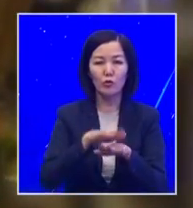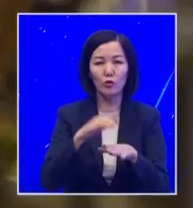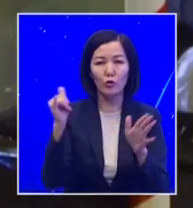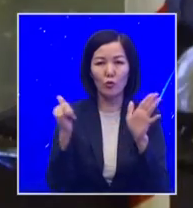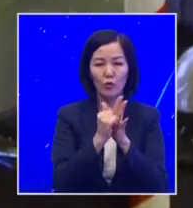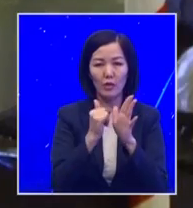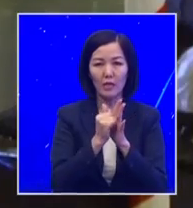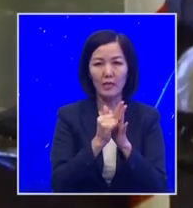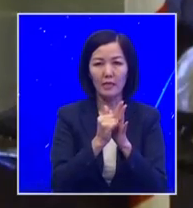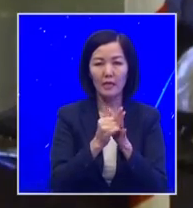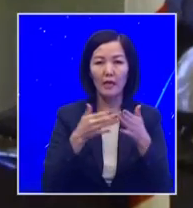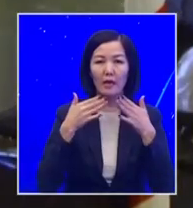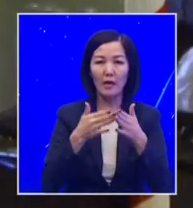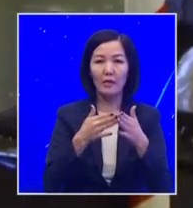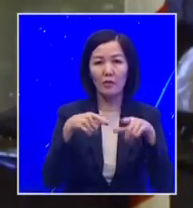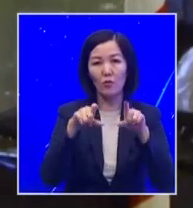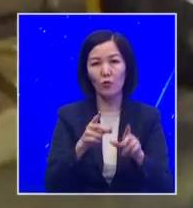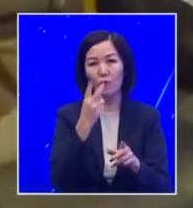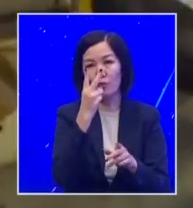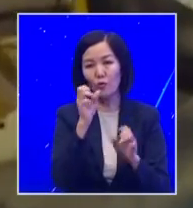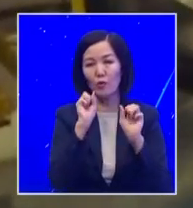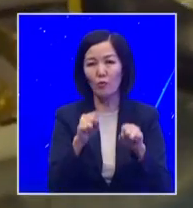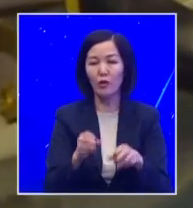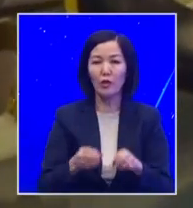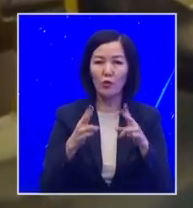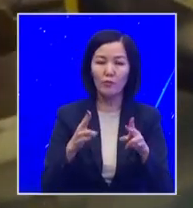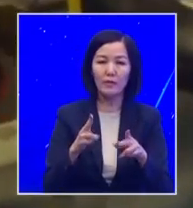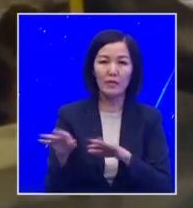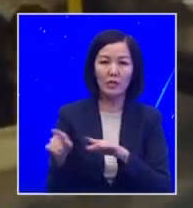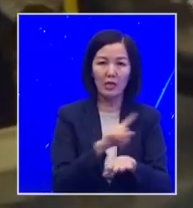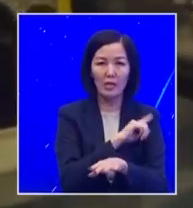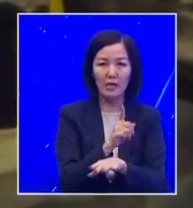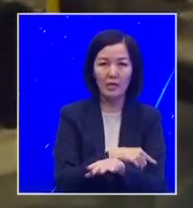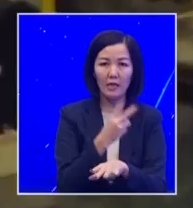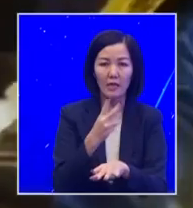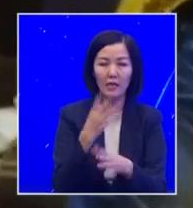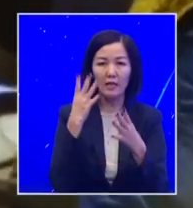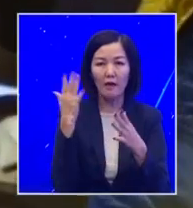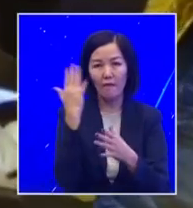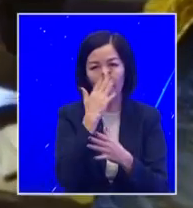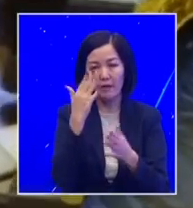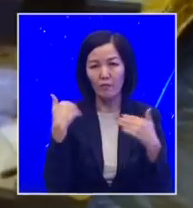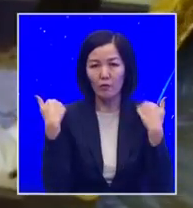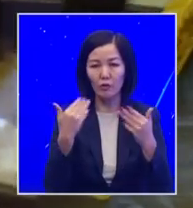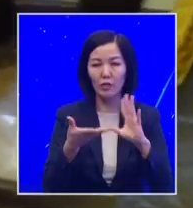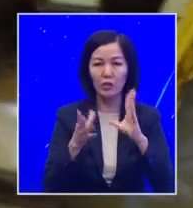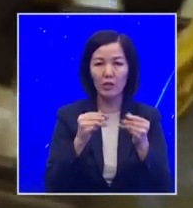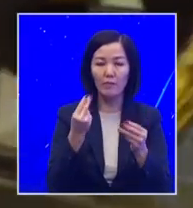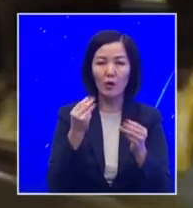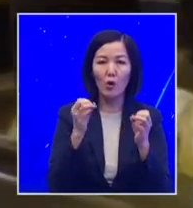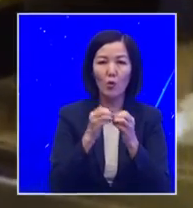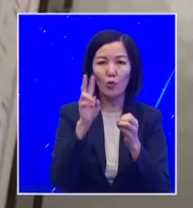қауым фильмді қайыққа отырып тамашалай алады. Қауіпсіздік шаралары да сақталған. Күніне екі фильм көрсетіледі. Жалпы билет құны